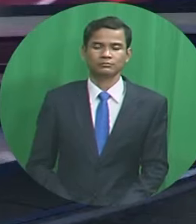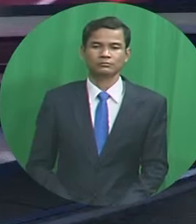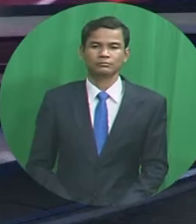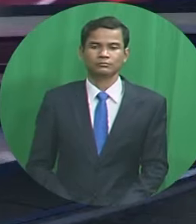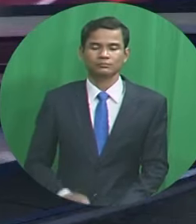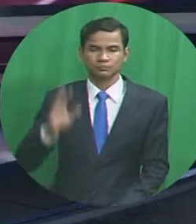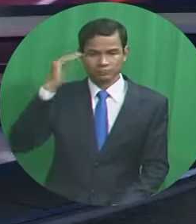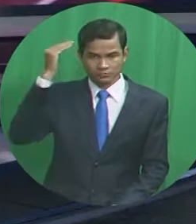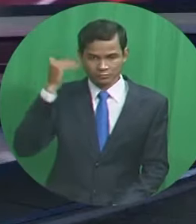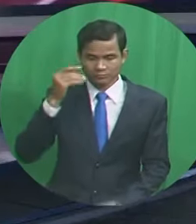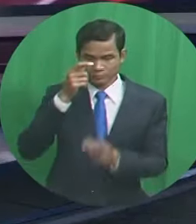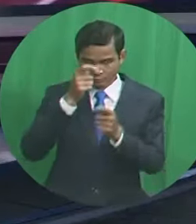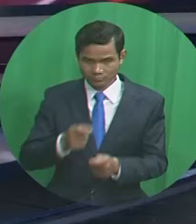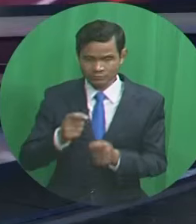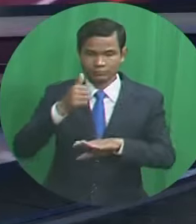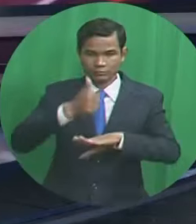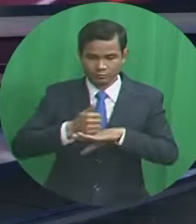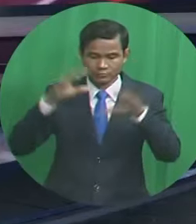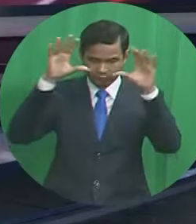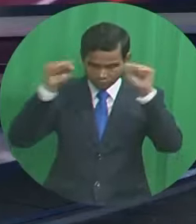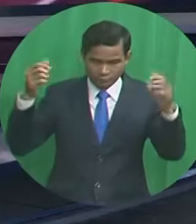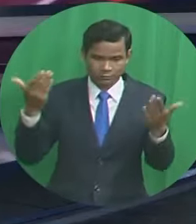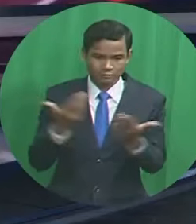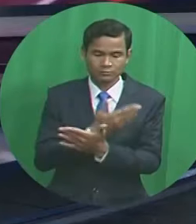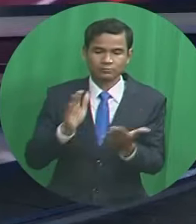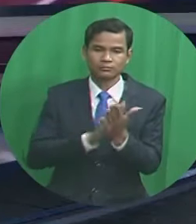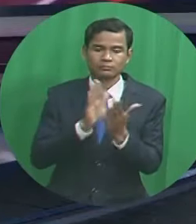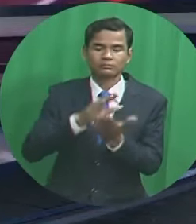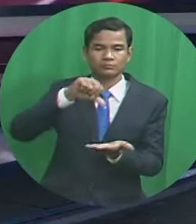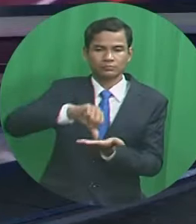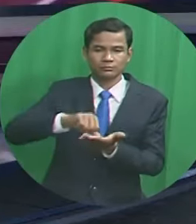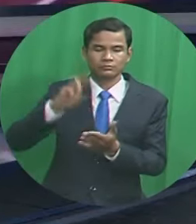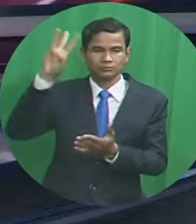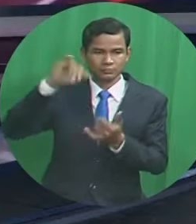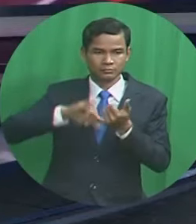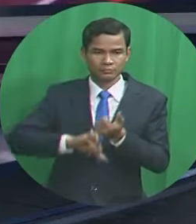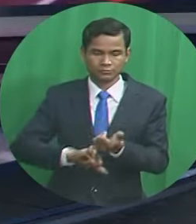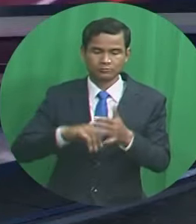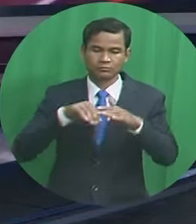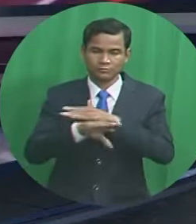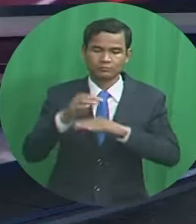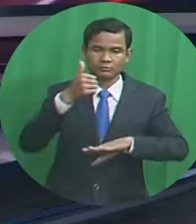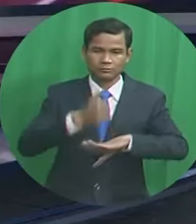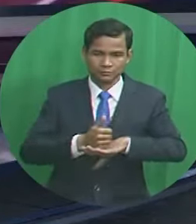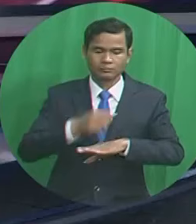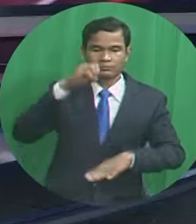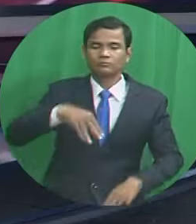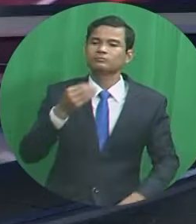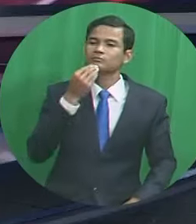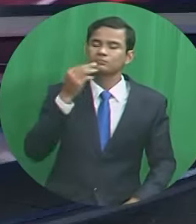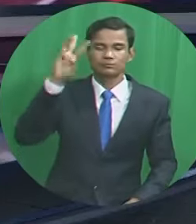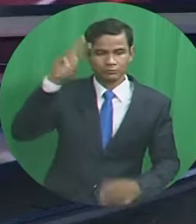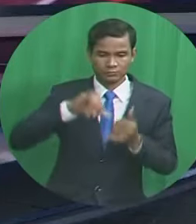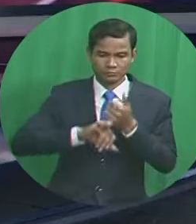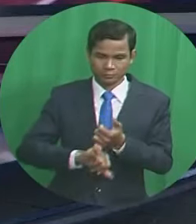ទរតេសនិកជនជាទីគោរពប្រធានាធិបតីថ្មីនៃប្រទេសអ៊ីរ៉ង់បានស្បុតចូលកាន់តំណែងកាលពីថ្ងៃអង្គារហើយបានសន្យា